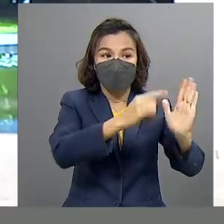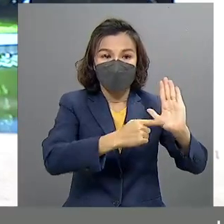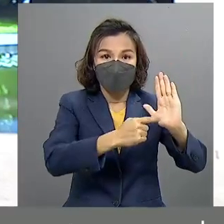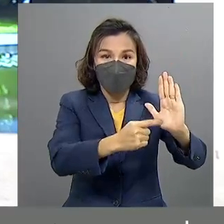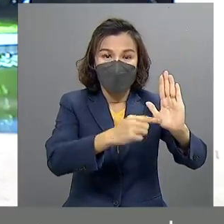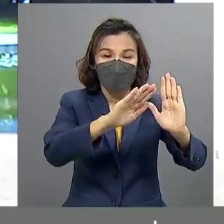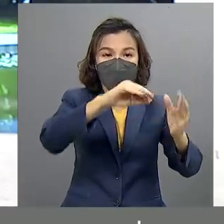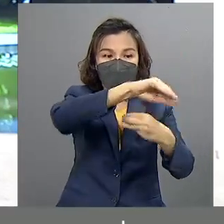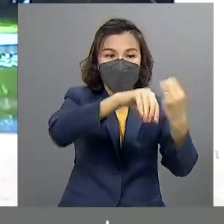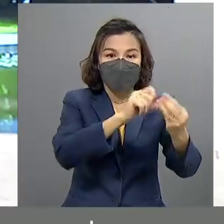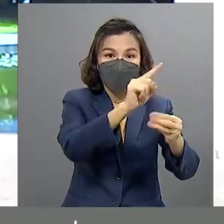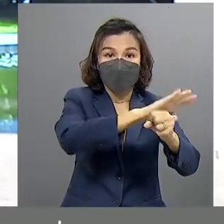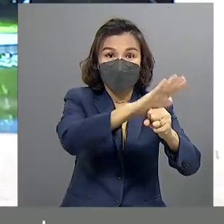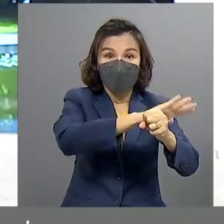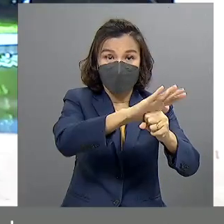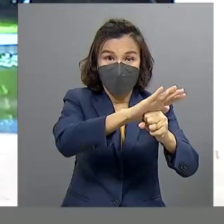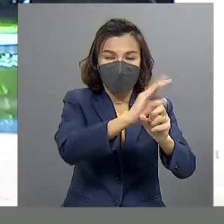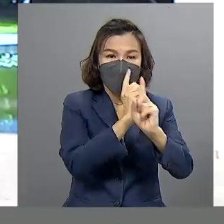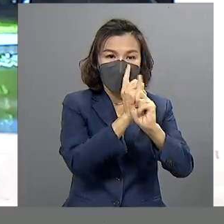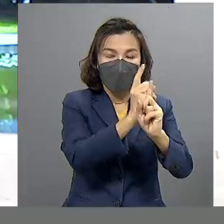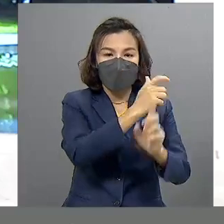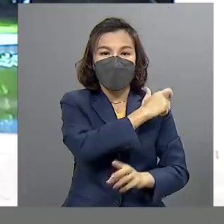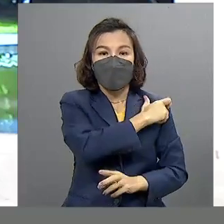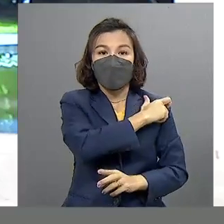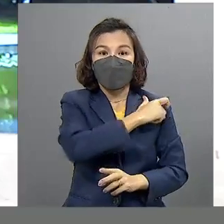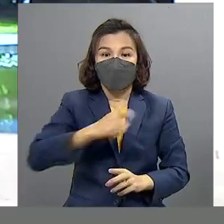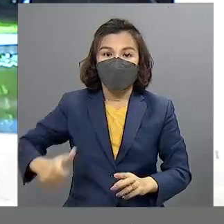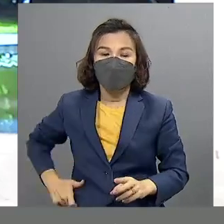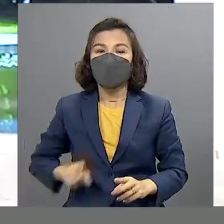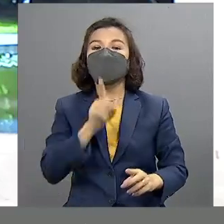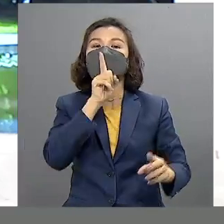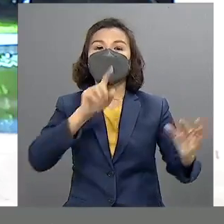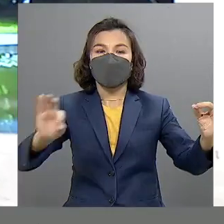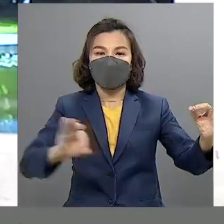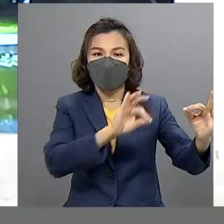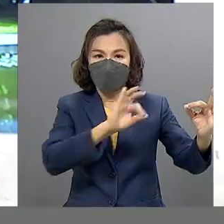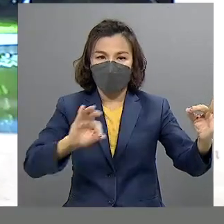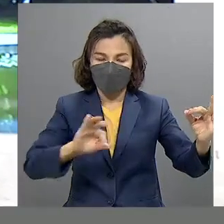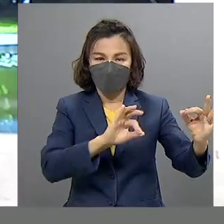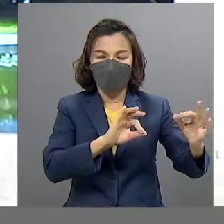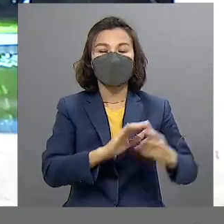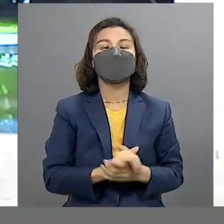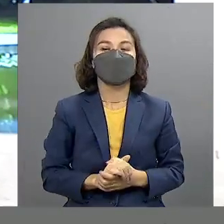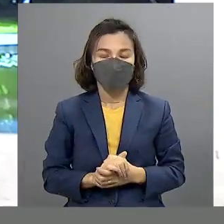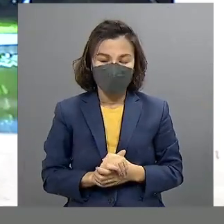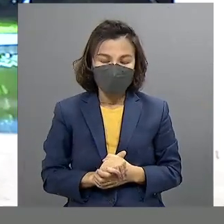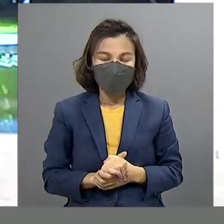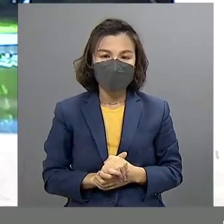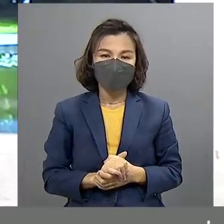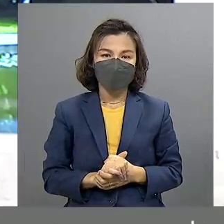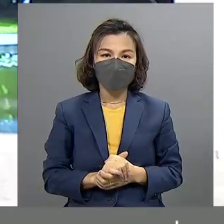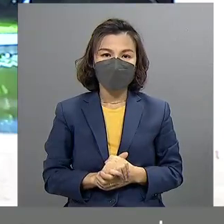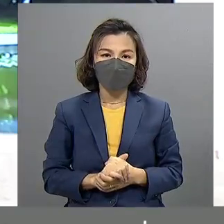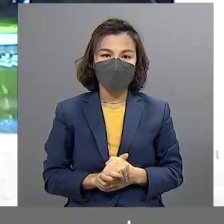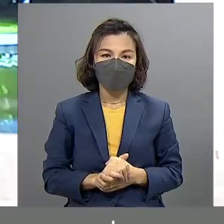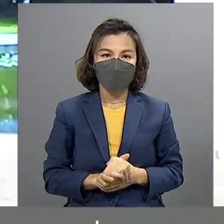ตามแนวพระราชดำริสมเด็จพระกนิษฐาธิราชเจ้ากรมสมเด็จพระเทพรัตนราชสุดาสยามบรมราชกุมารีที่โร